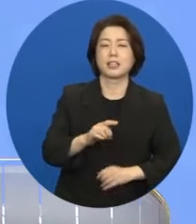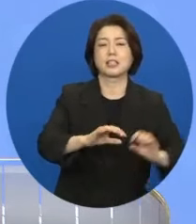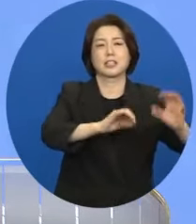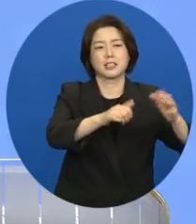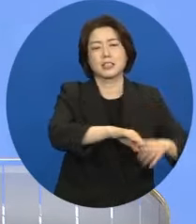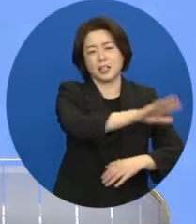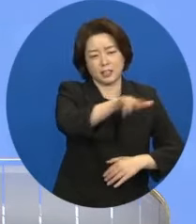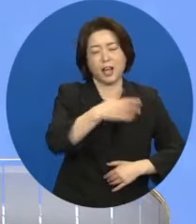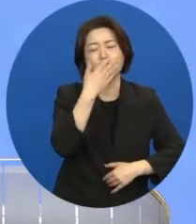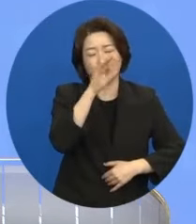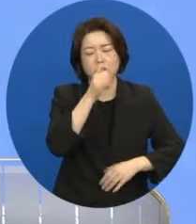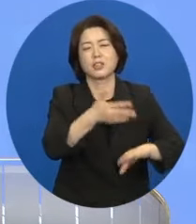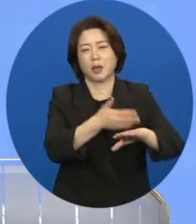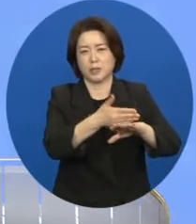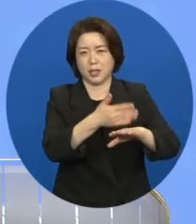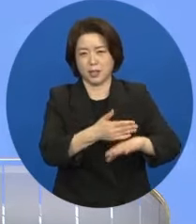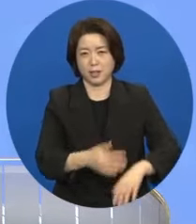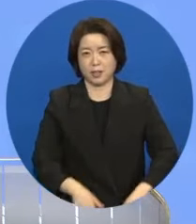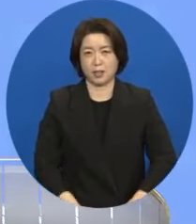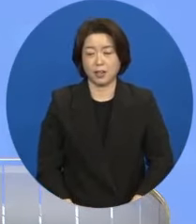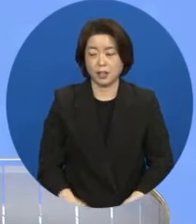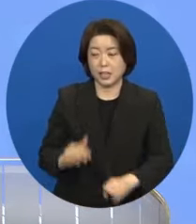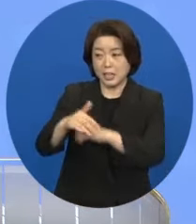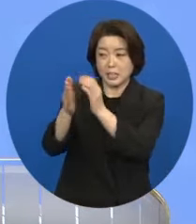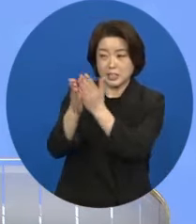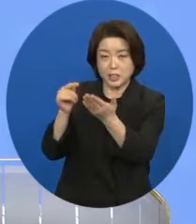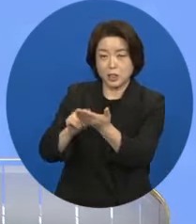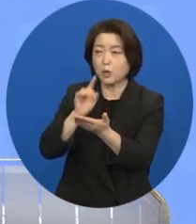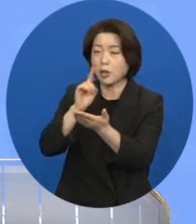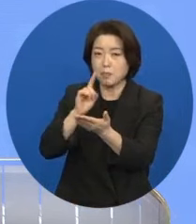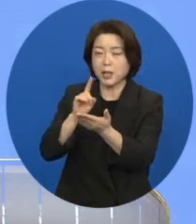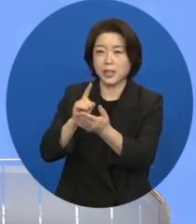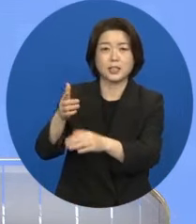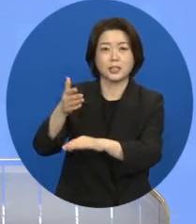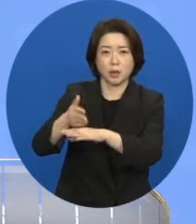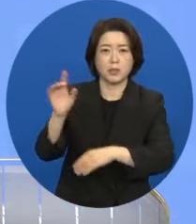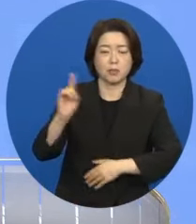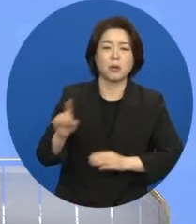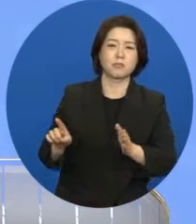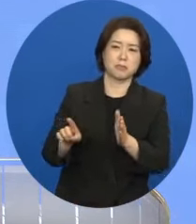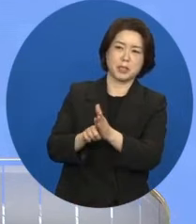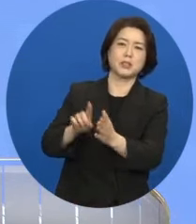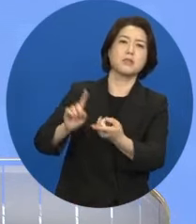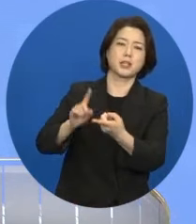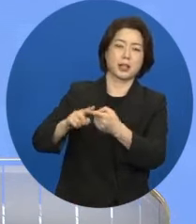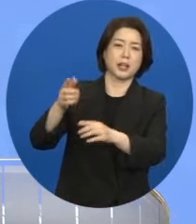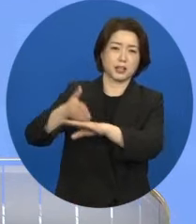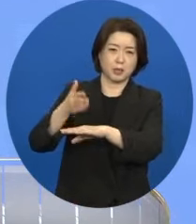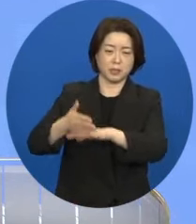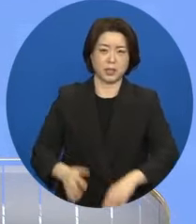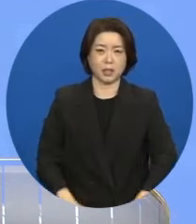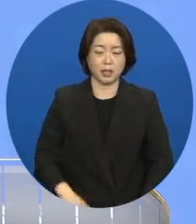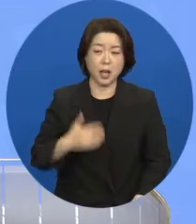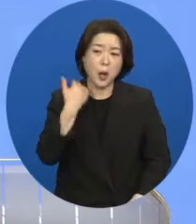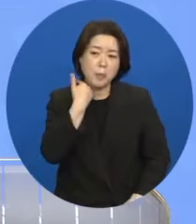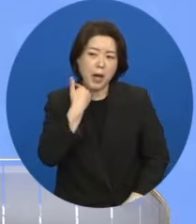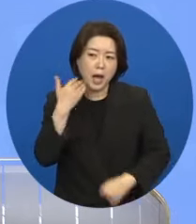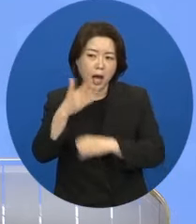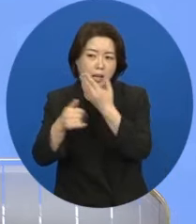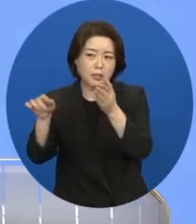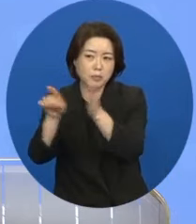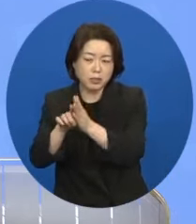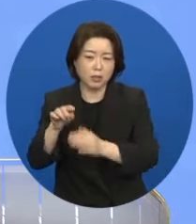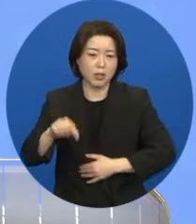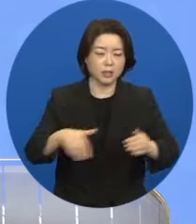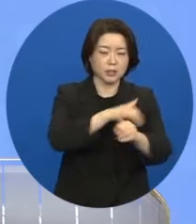사람들도 할 수 있는 감사요 근데 성경이 말하는 감사는 믿음의 감사입니다 보이지 않는 하나님을 믿기에 그